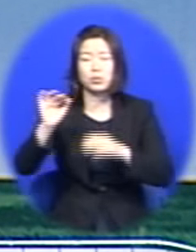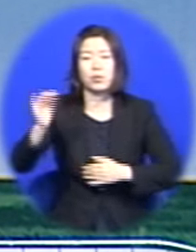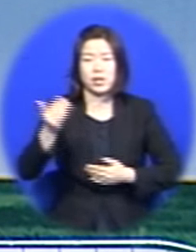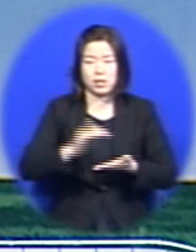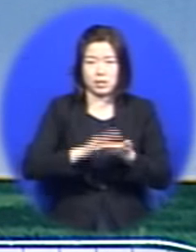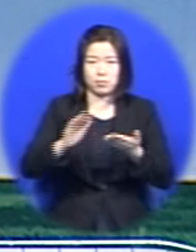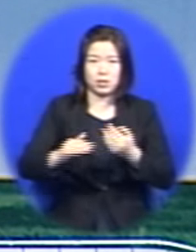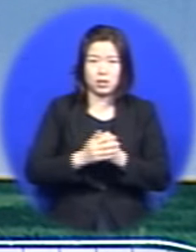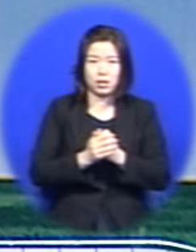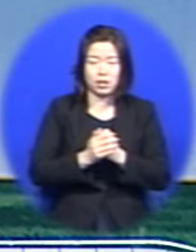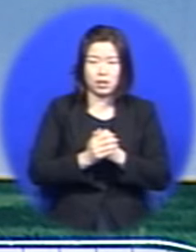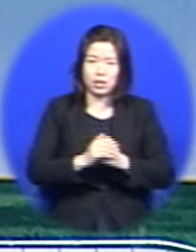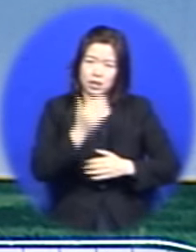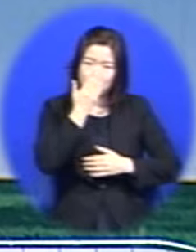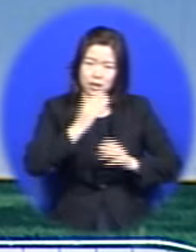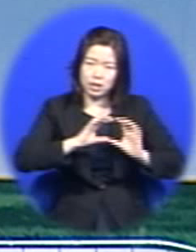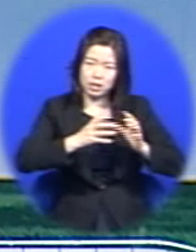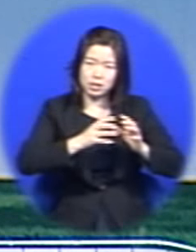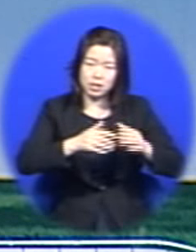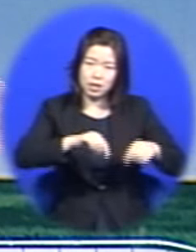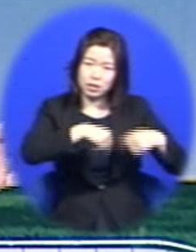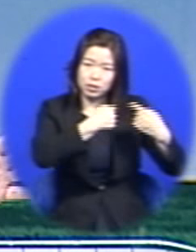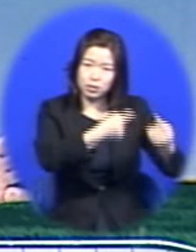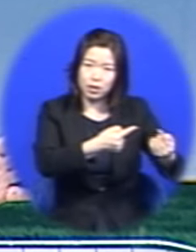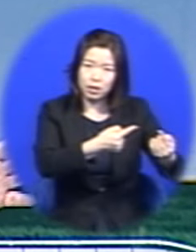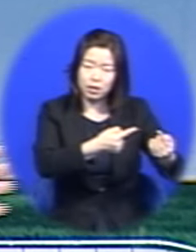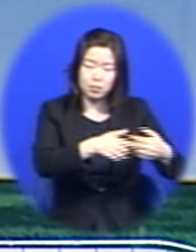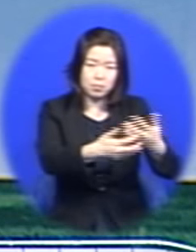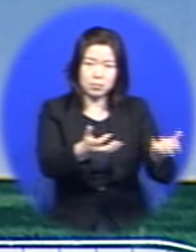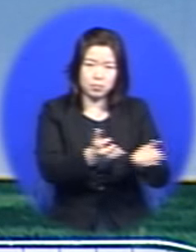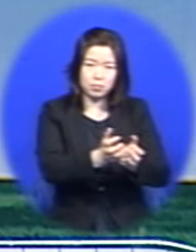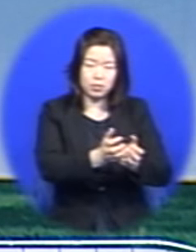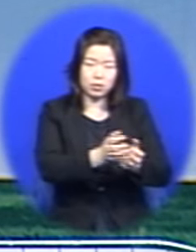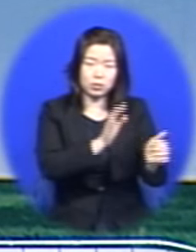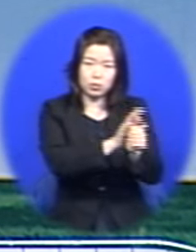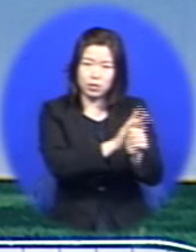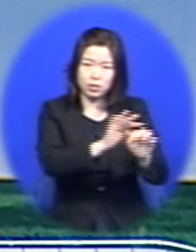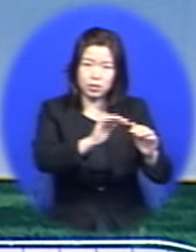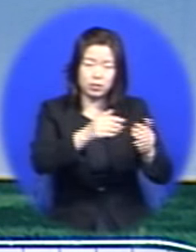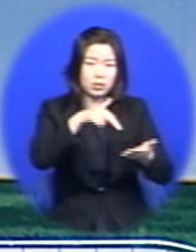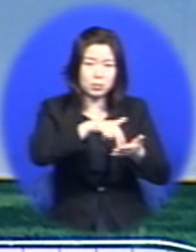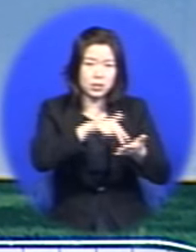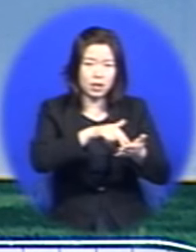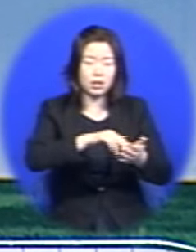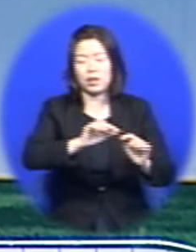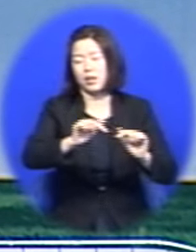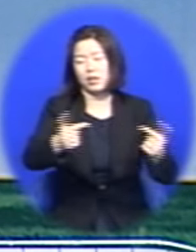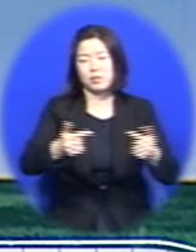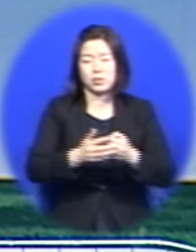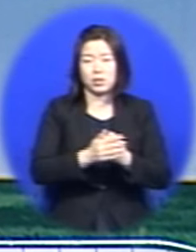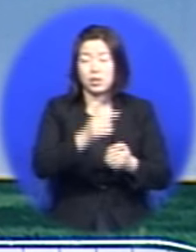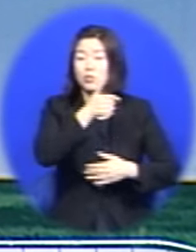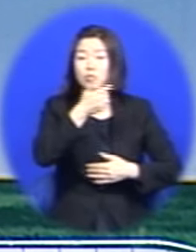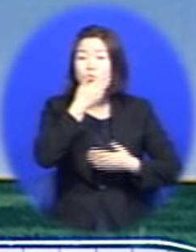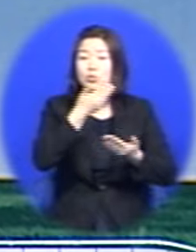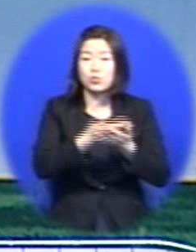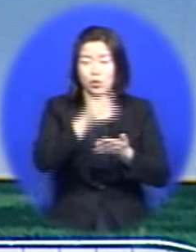이스라엘 나라 편에 서야 한다 이런 뜻은 아니라는 겁니다. 중요한 기도 제목이긴